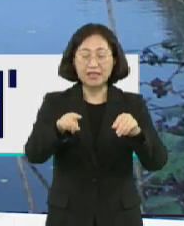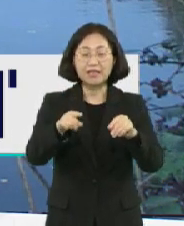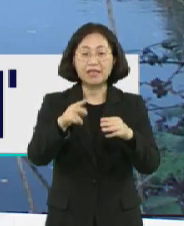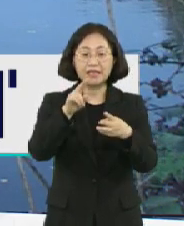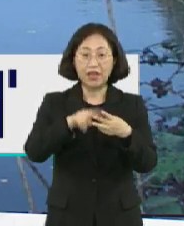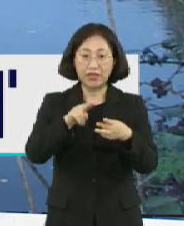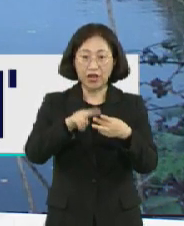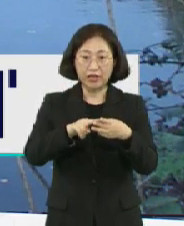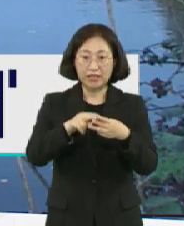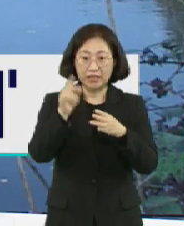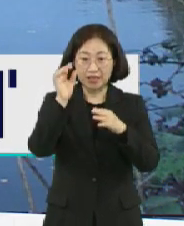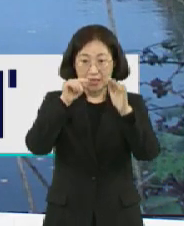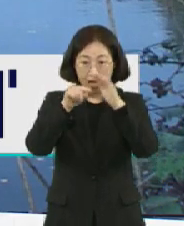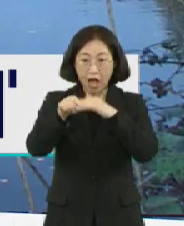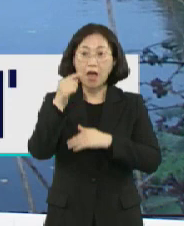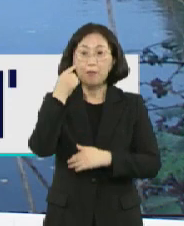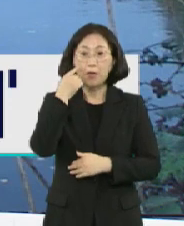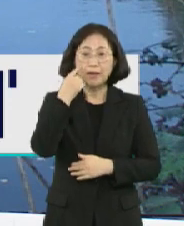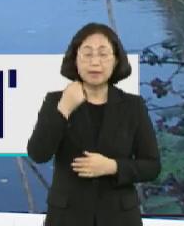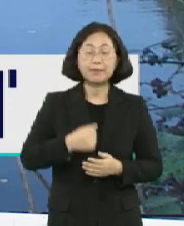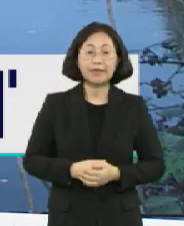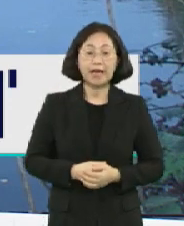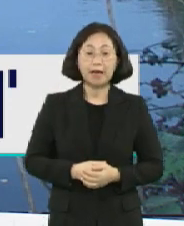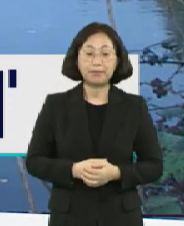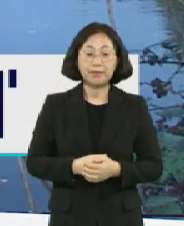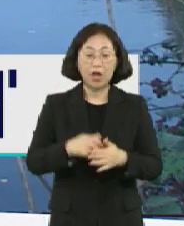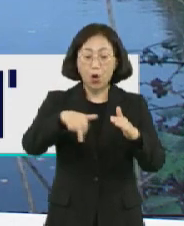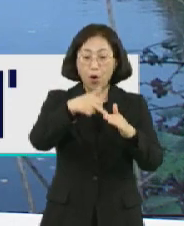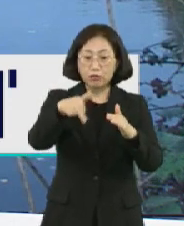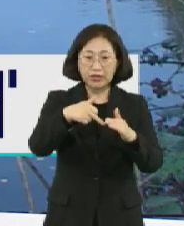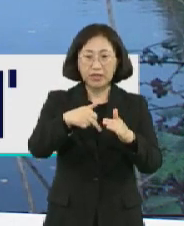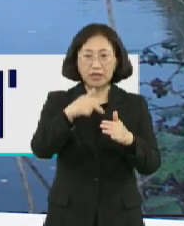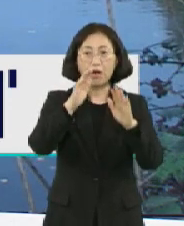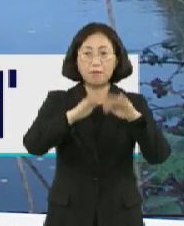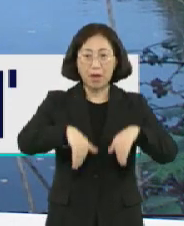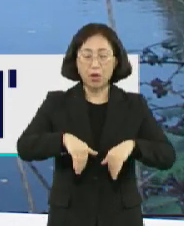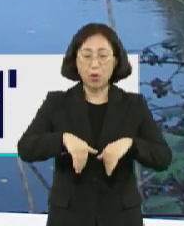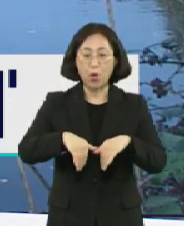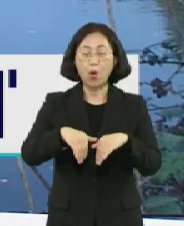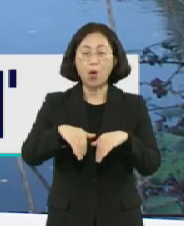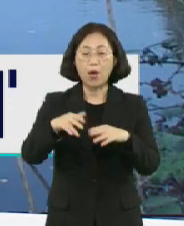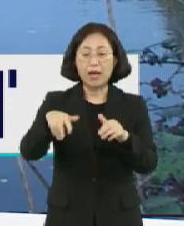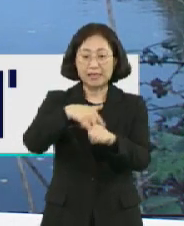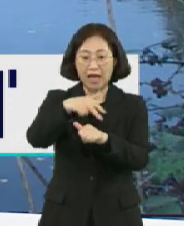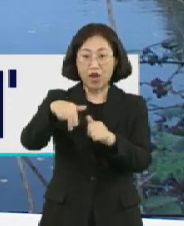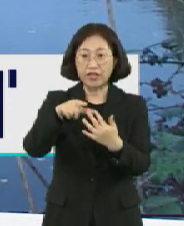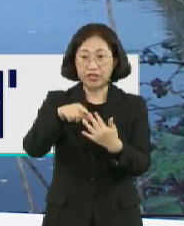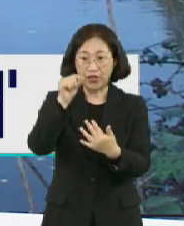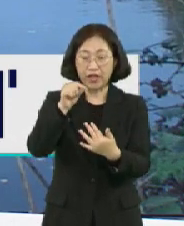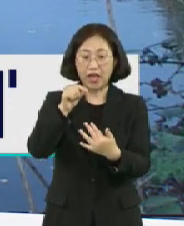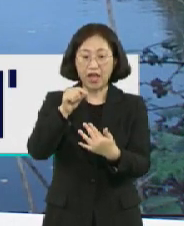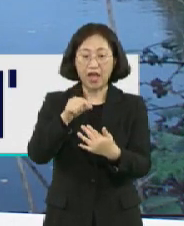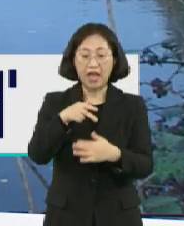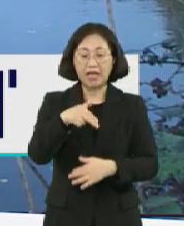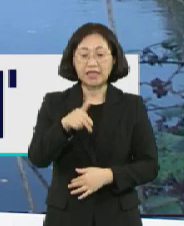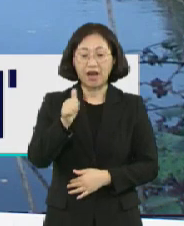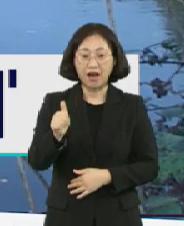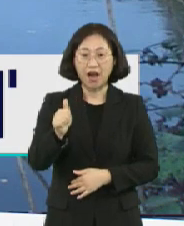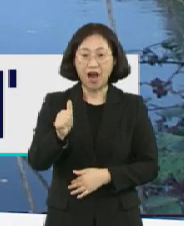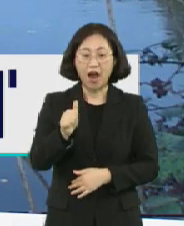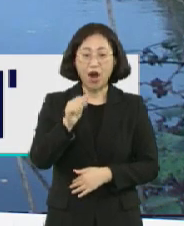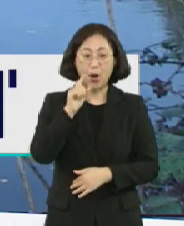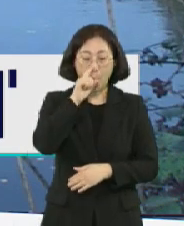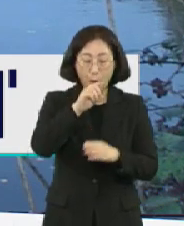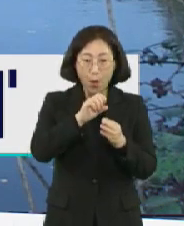습지로 복원했는데 도심 복판에서 개발 대신 환경을 선택했다는 점에서 의미가 큰데요. 자강제련소 주변 오염